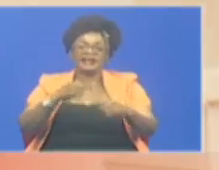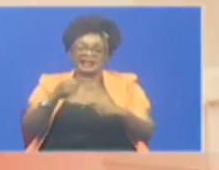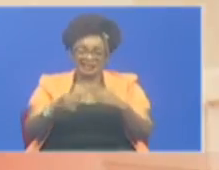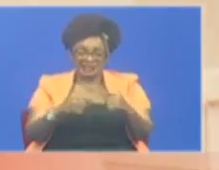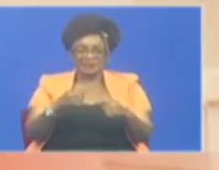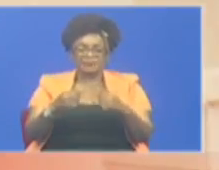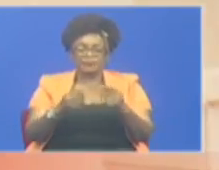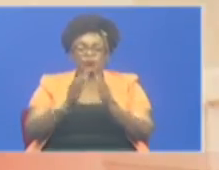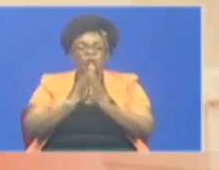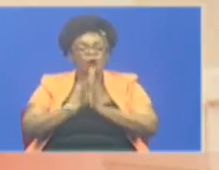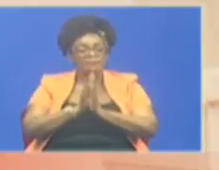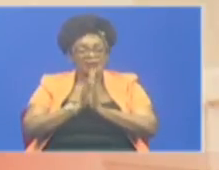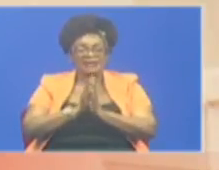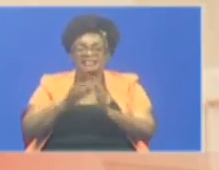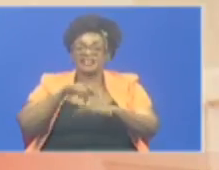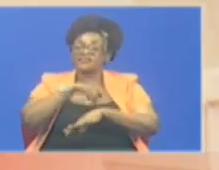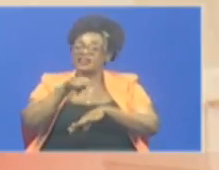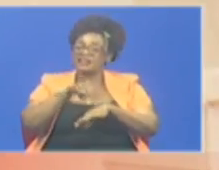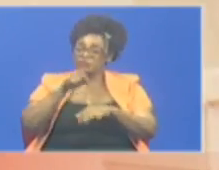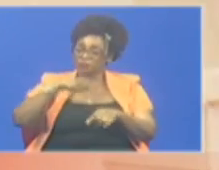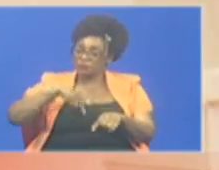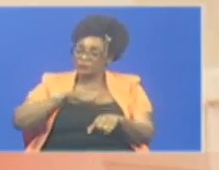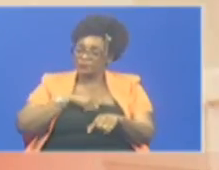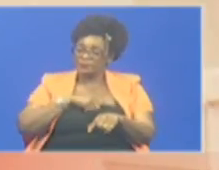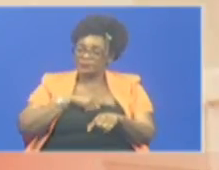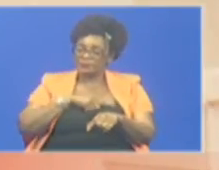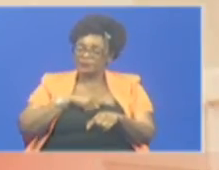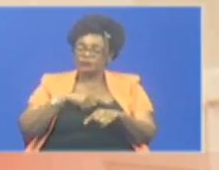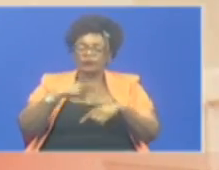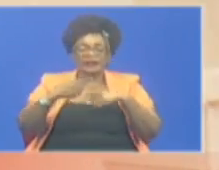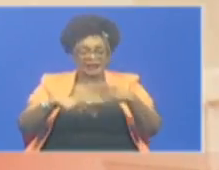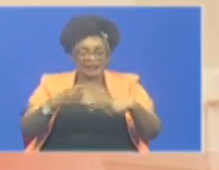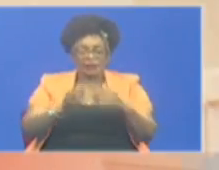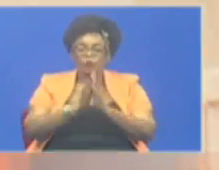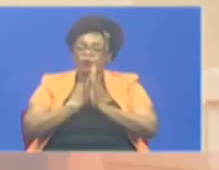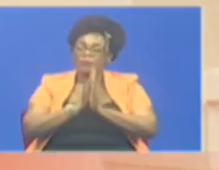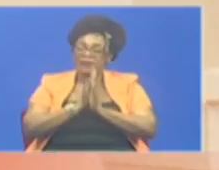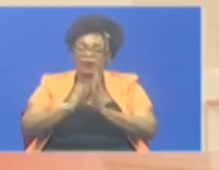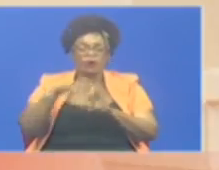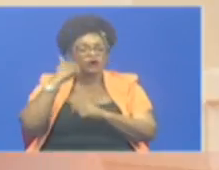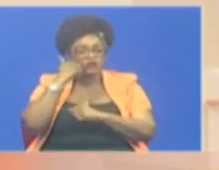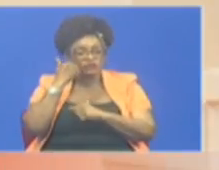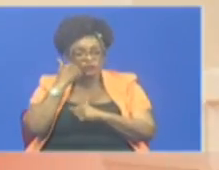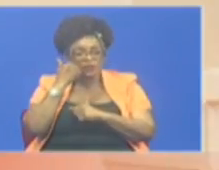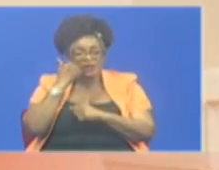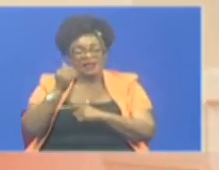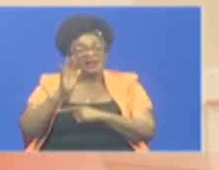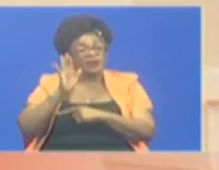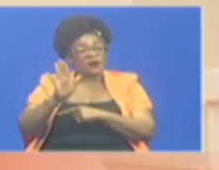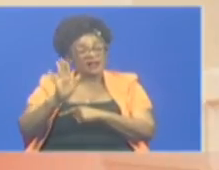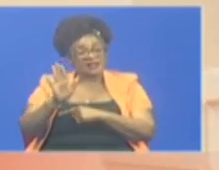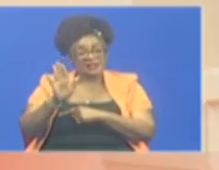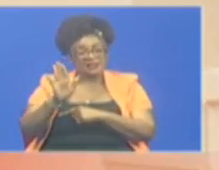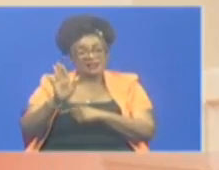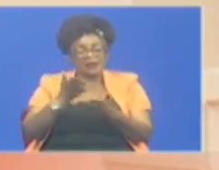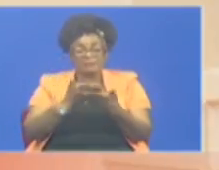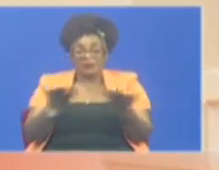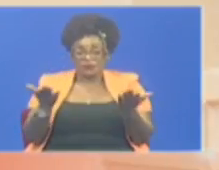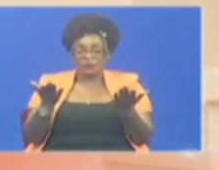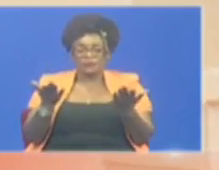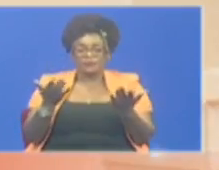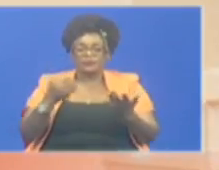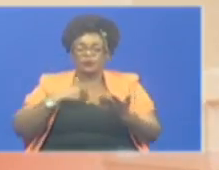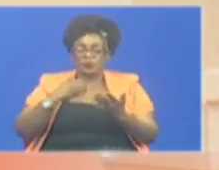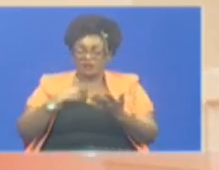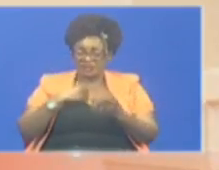tuendelee kuombea taifa letu, tuendelee kuombea wale ambao ni wagonjwa na wale ambao wanashikilia doria